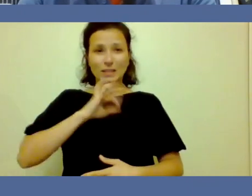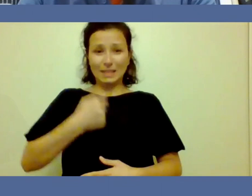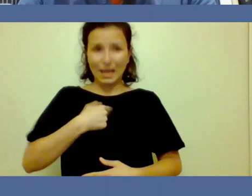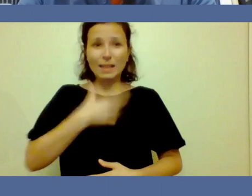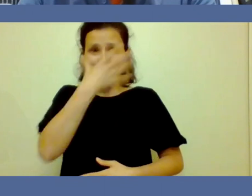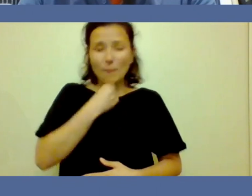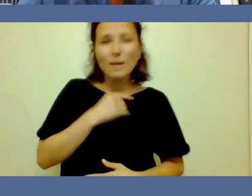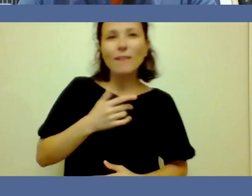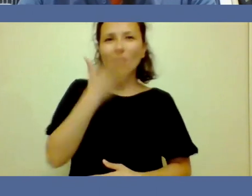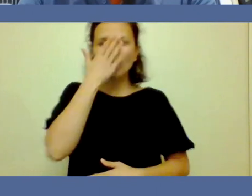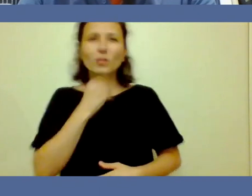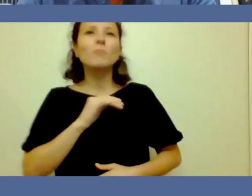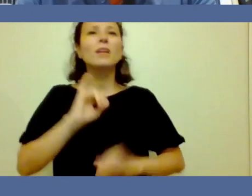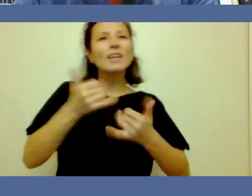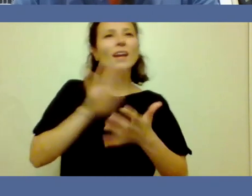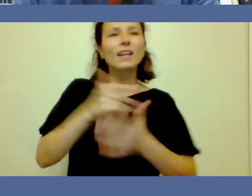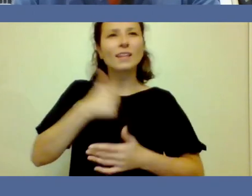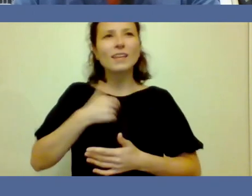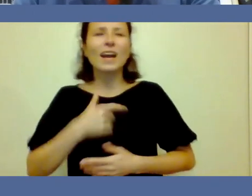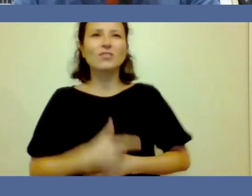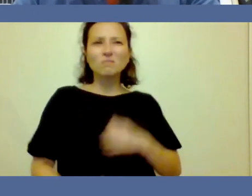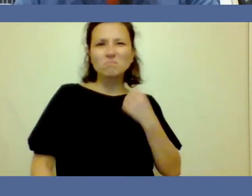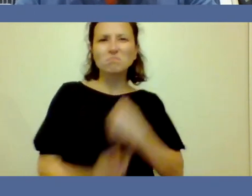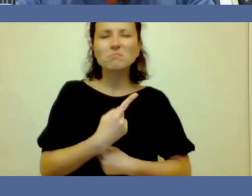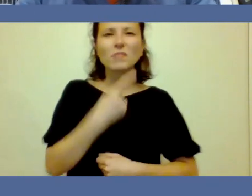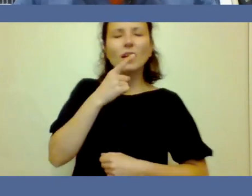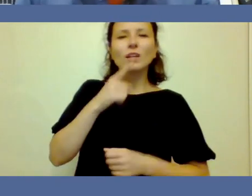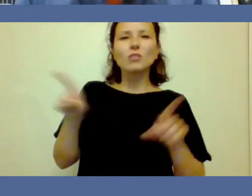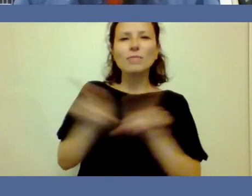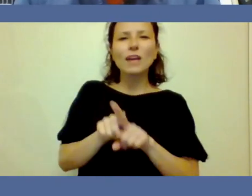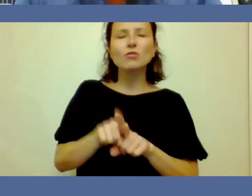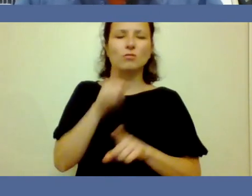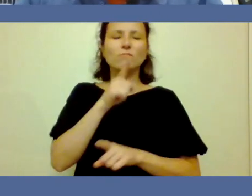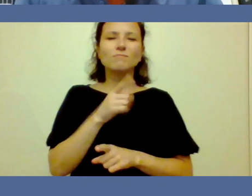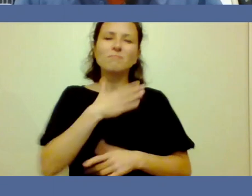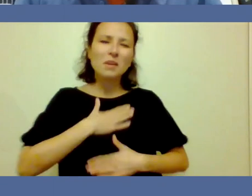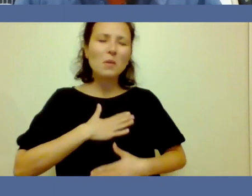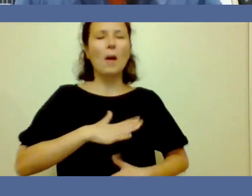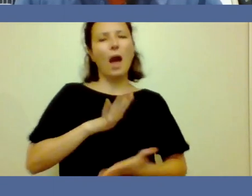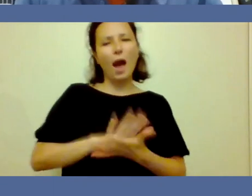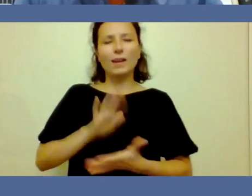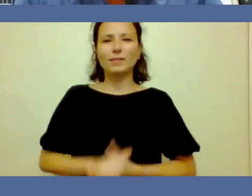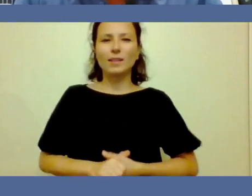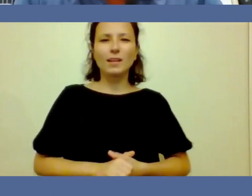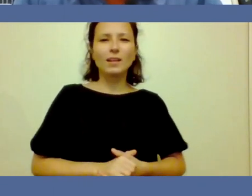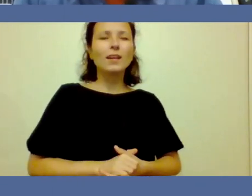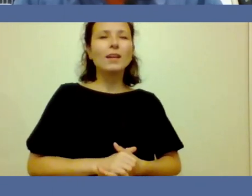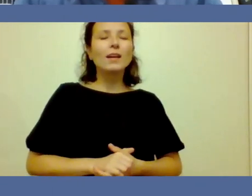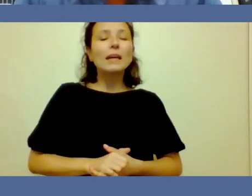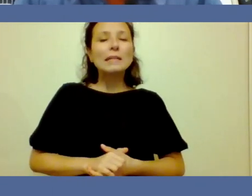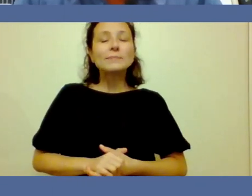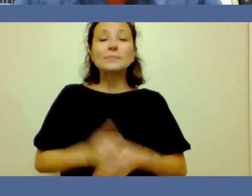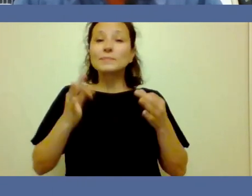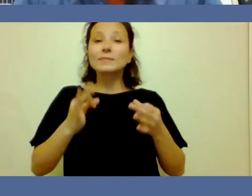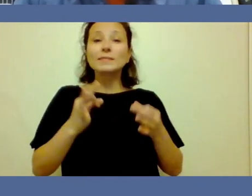bezczelna albo miła, albo jakaś tam. Czy ona jest naprawdę aż taka ładna, tak? No to tak kiedyś mówiono, a teraz przedstawiają mnie,